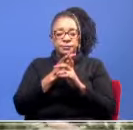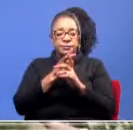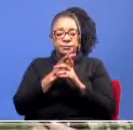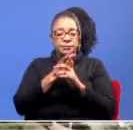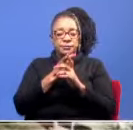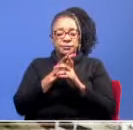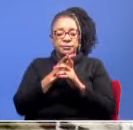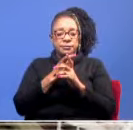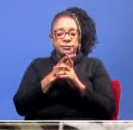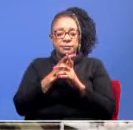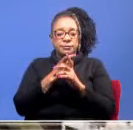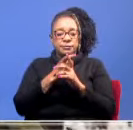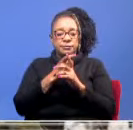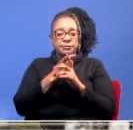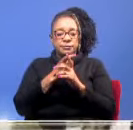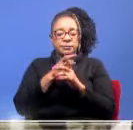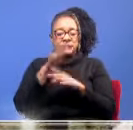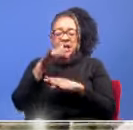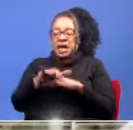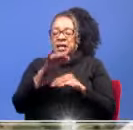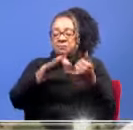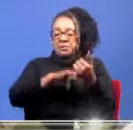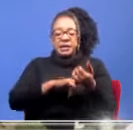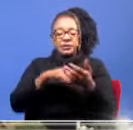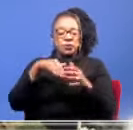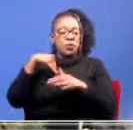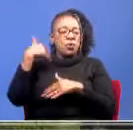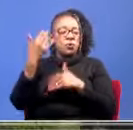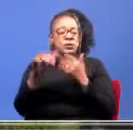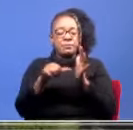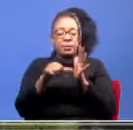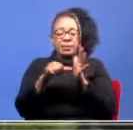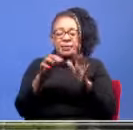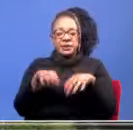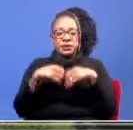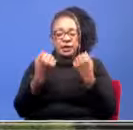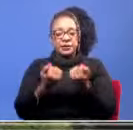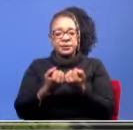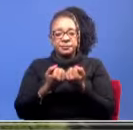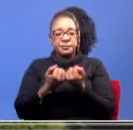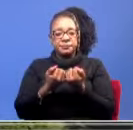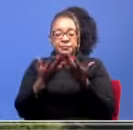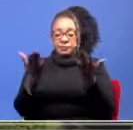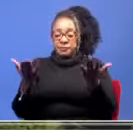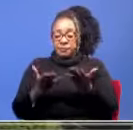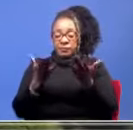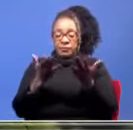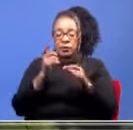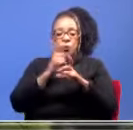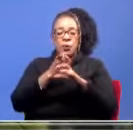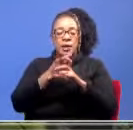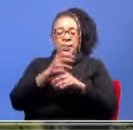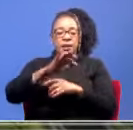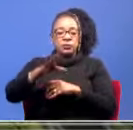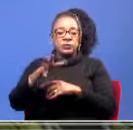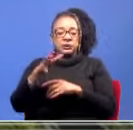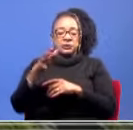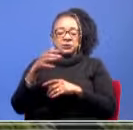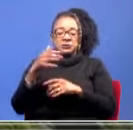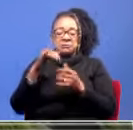Visa vya ndoa za mapema vimekuwa donda sugu katika jamii. Hapa katika kaunti ya Kwale, ndoa za